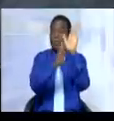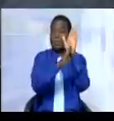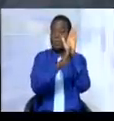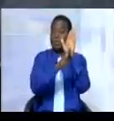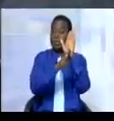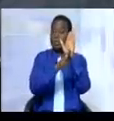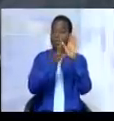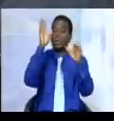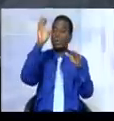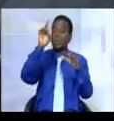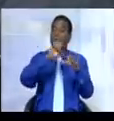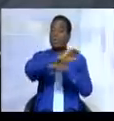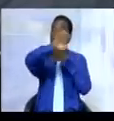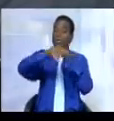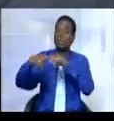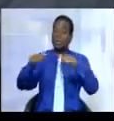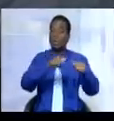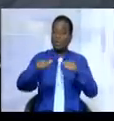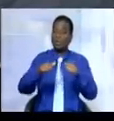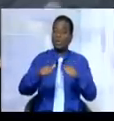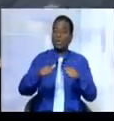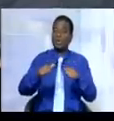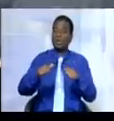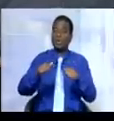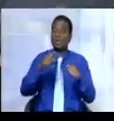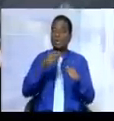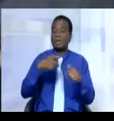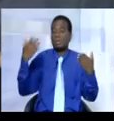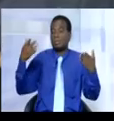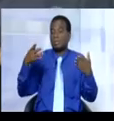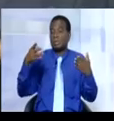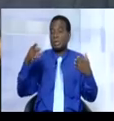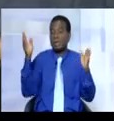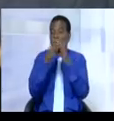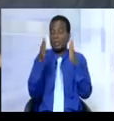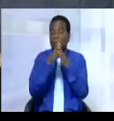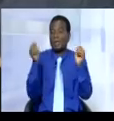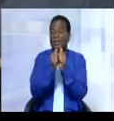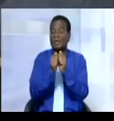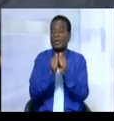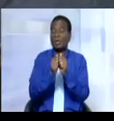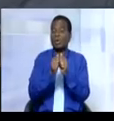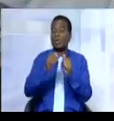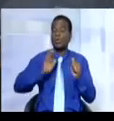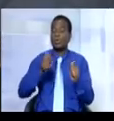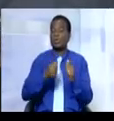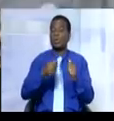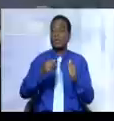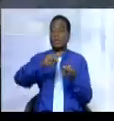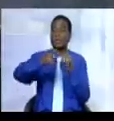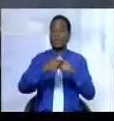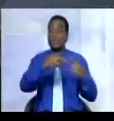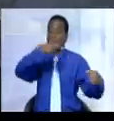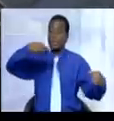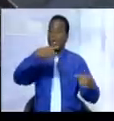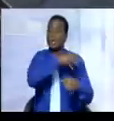le bilan de toutes les actions menées pour parler avec nos amis de l'opposition et également